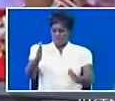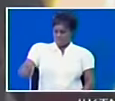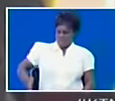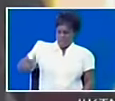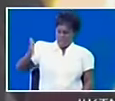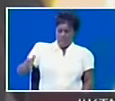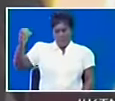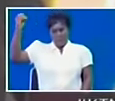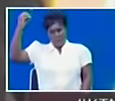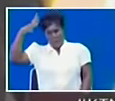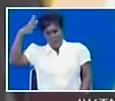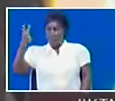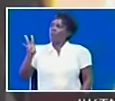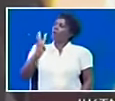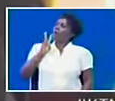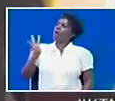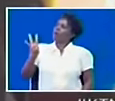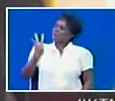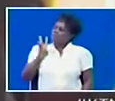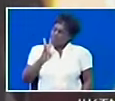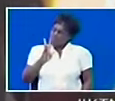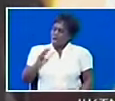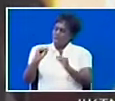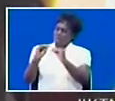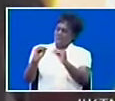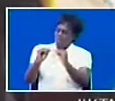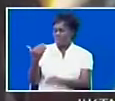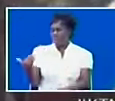ya stima, ya maji, ya kusomesha watoto wetu, ya kushughulikia